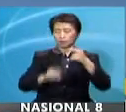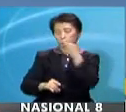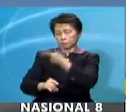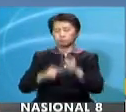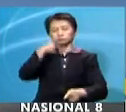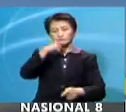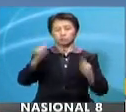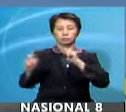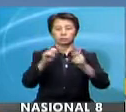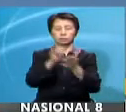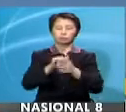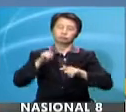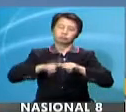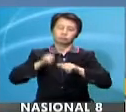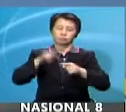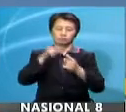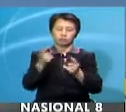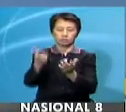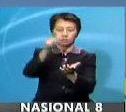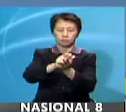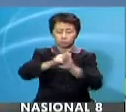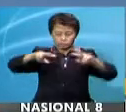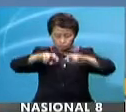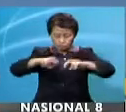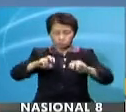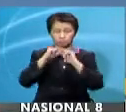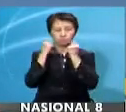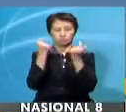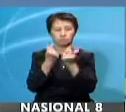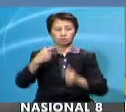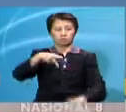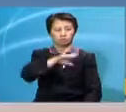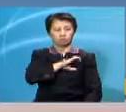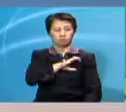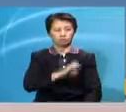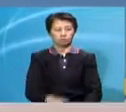Beliau berkata tindakan itu bergantung kepada laporan siasatan pasukan pdrm itu